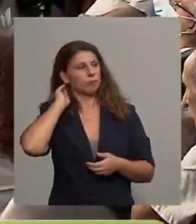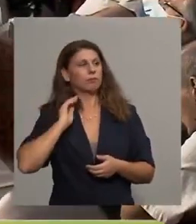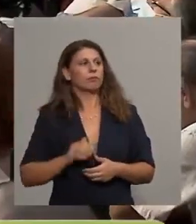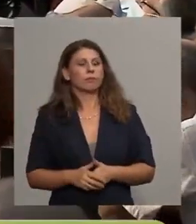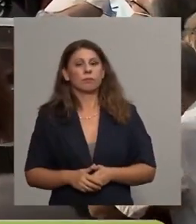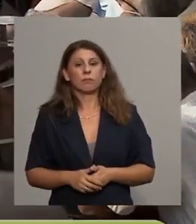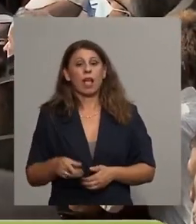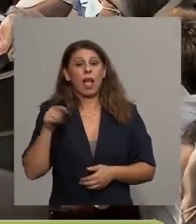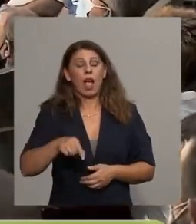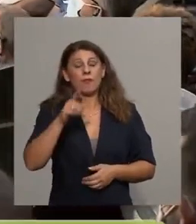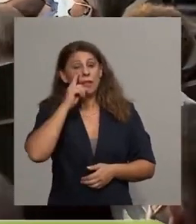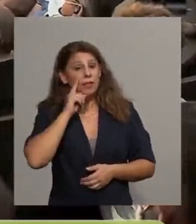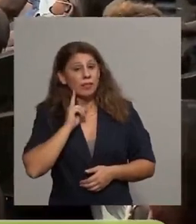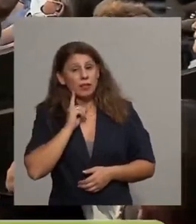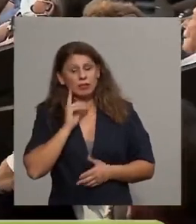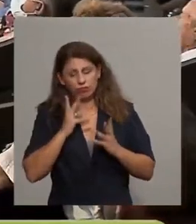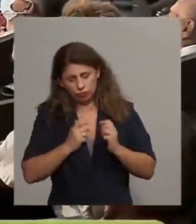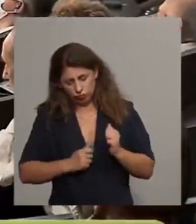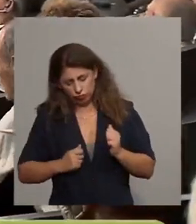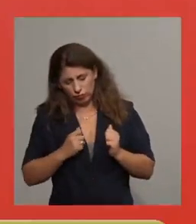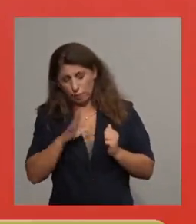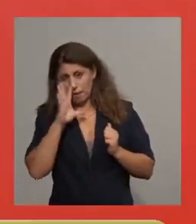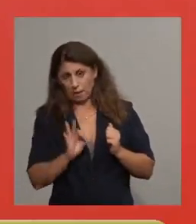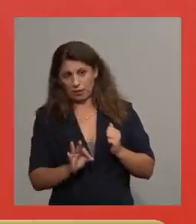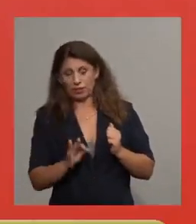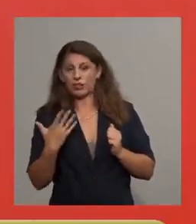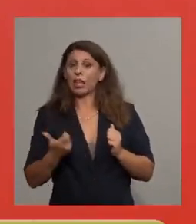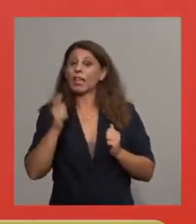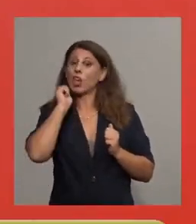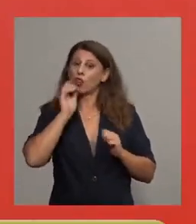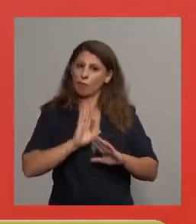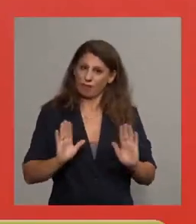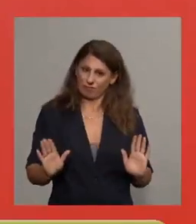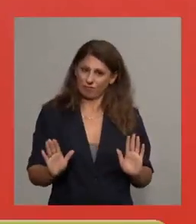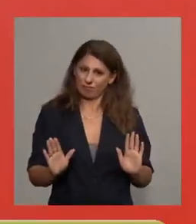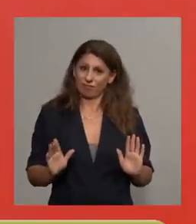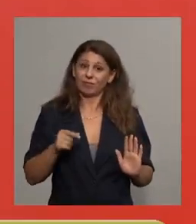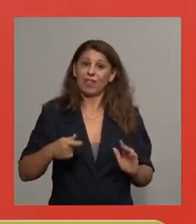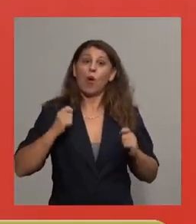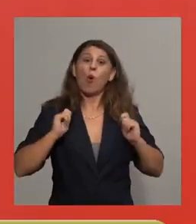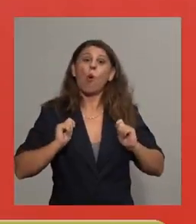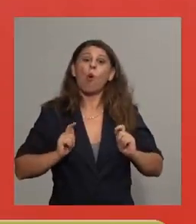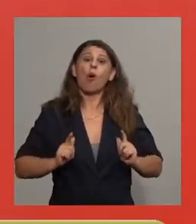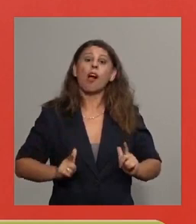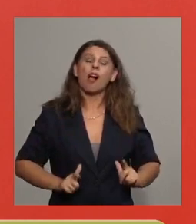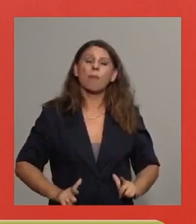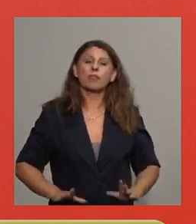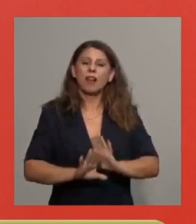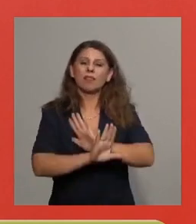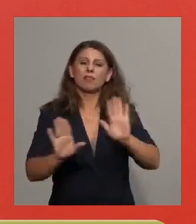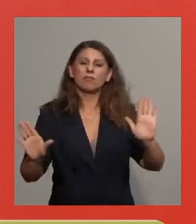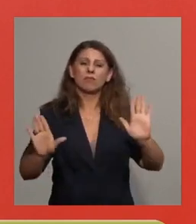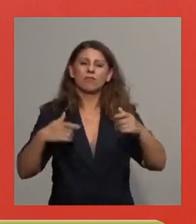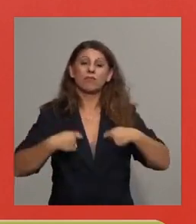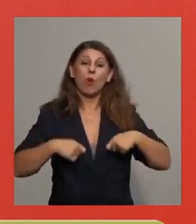η θλιβερή, η μίζερη πραγματικότητα έχει όνομα. Είναι ο καπιταλισμός, είναι